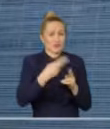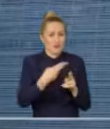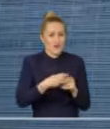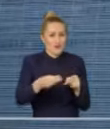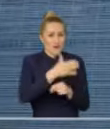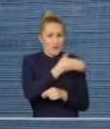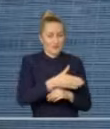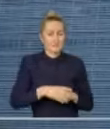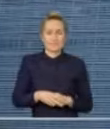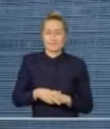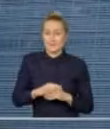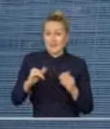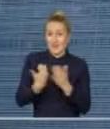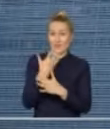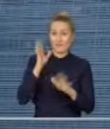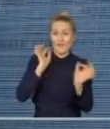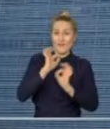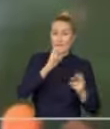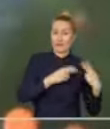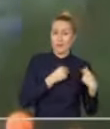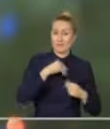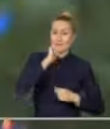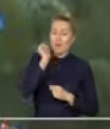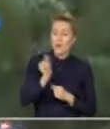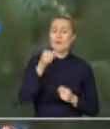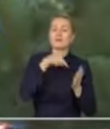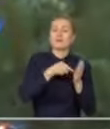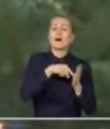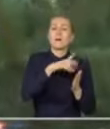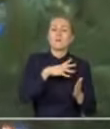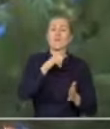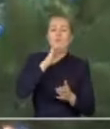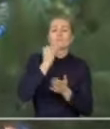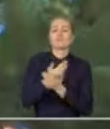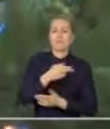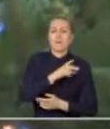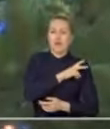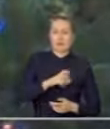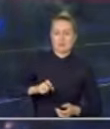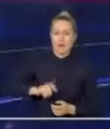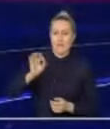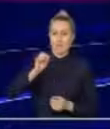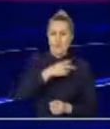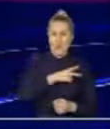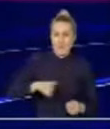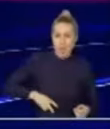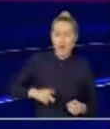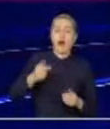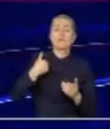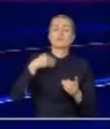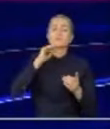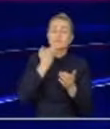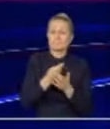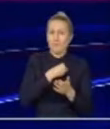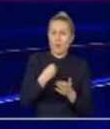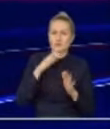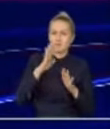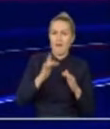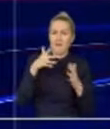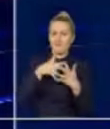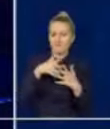COVID-19. Z najnowszego raportu Komisji Europejskiej, na który powołuje się kancelaria premiera, wynika, że Polska pozytywnie wyróżnia się na tle innych państw